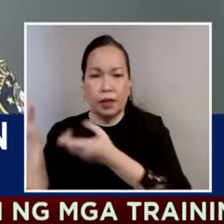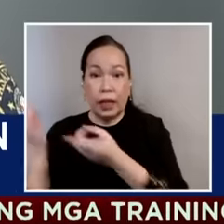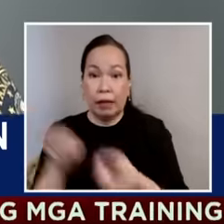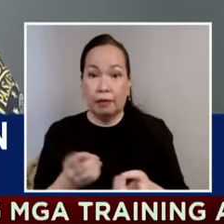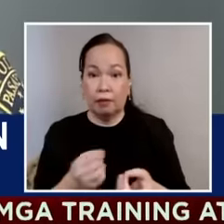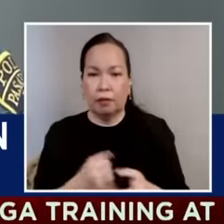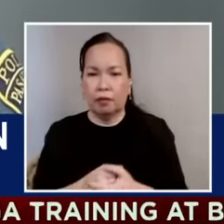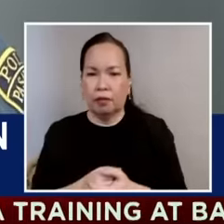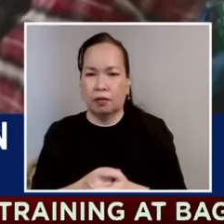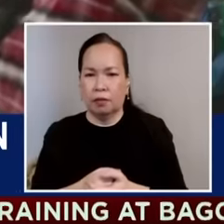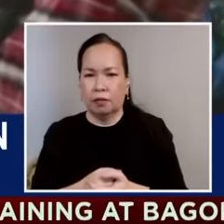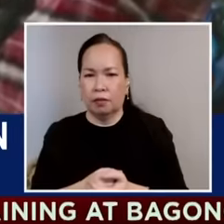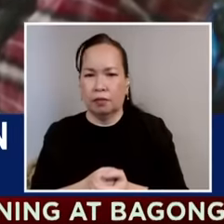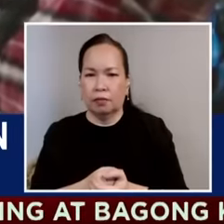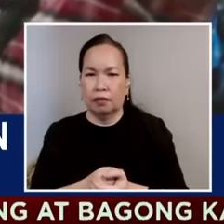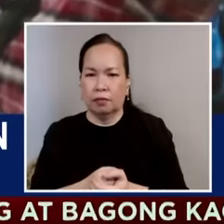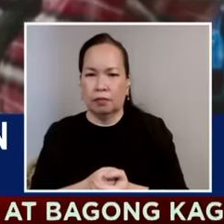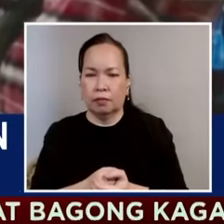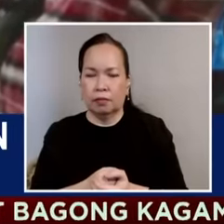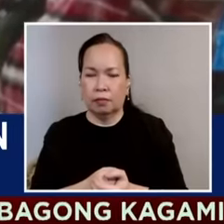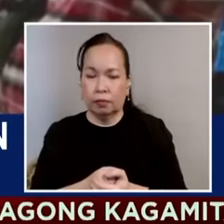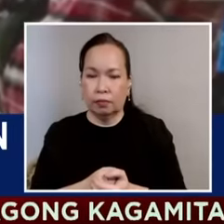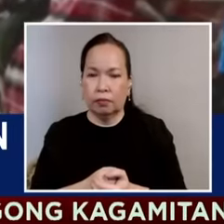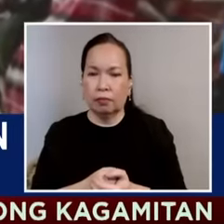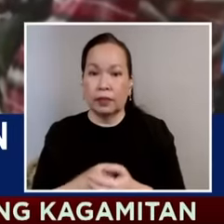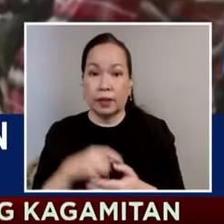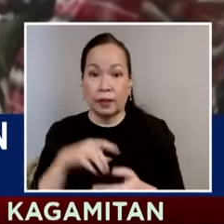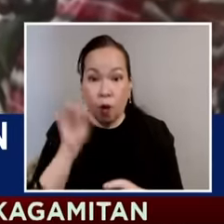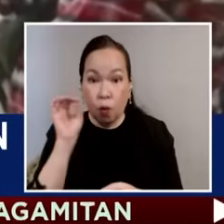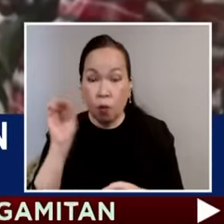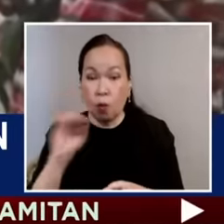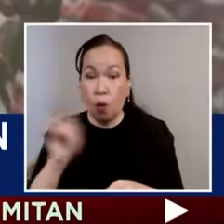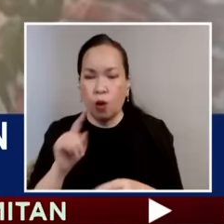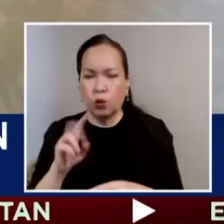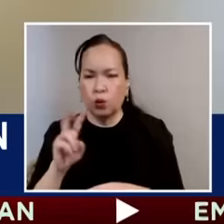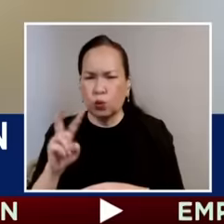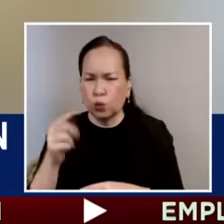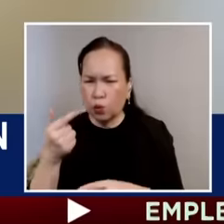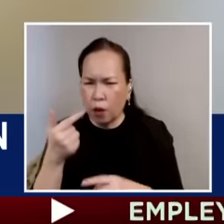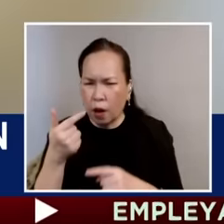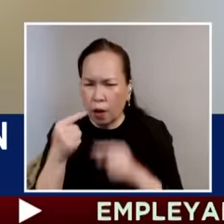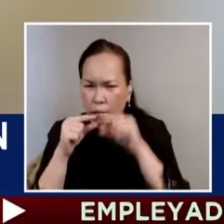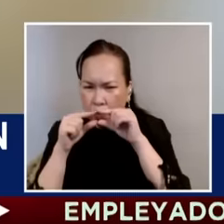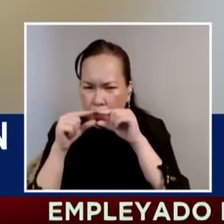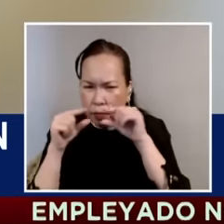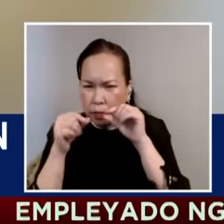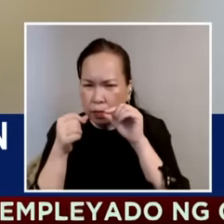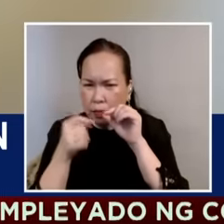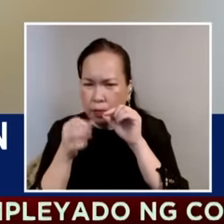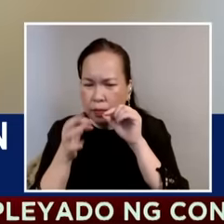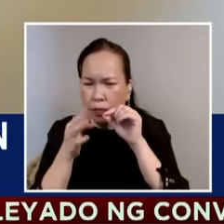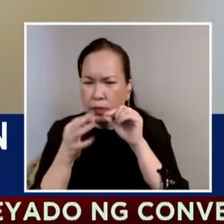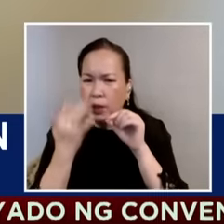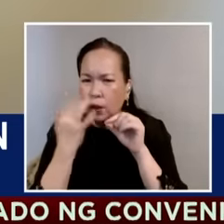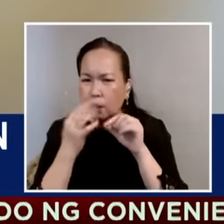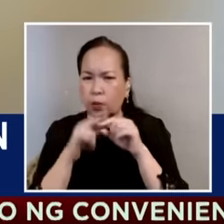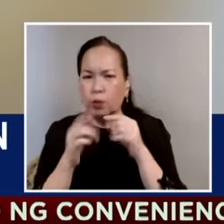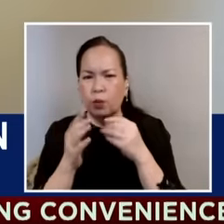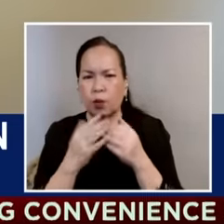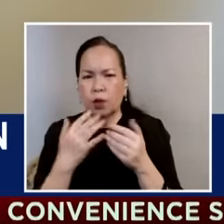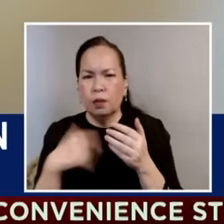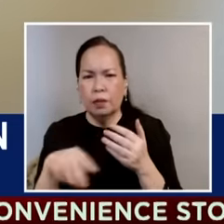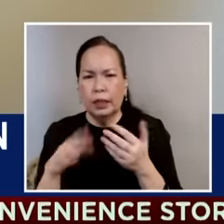Nagtapos nagpa-deliver pa rin siya. Tumambad ang nasa 2 gramo ng hinihinalang shabu na tinatayang nagkakahalaga ng